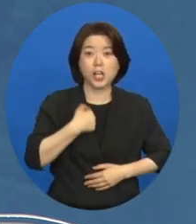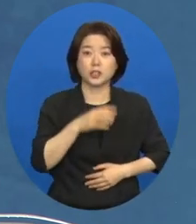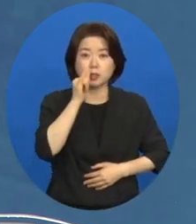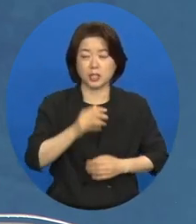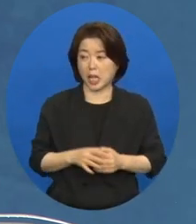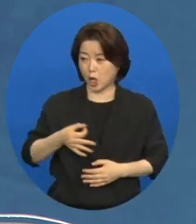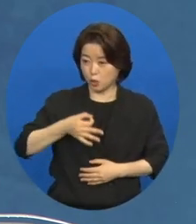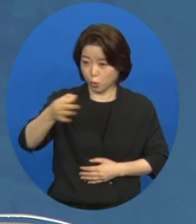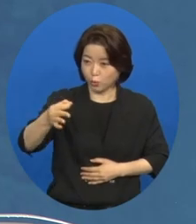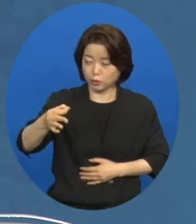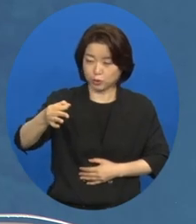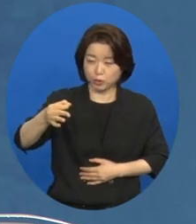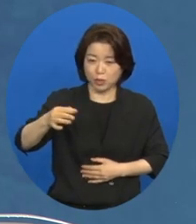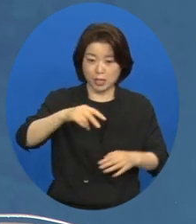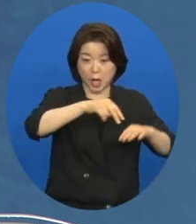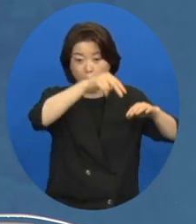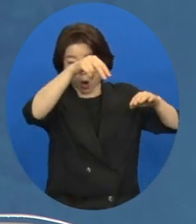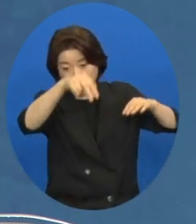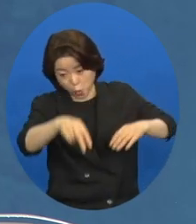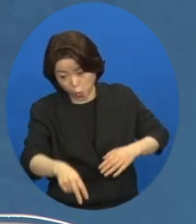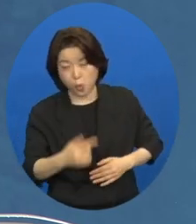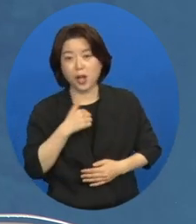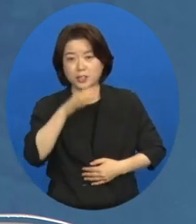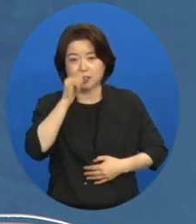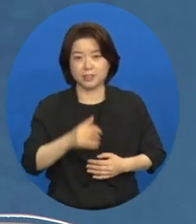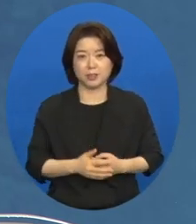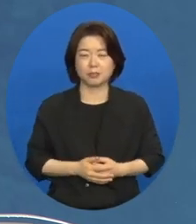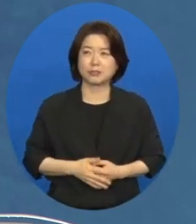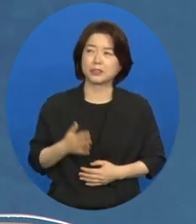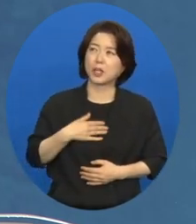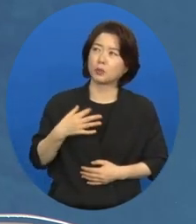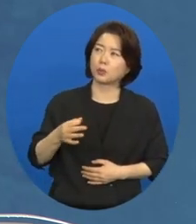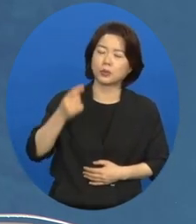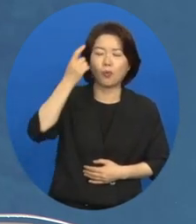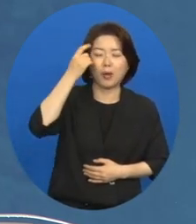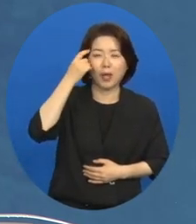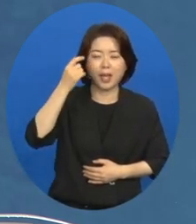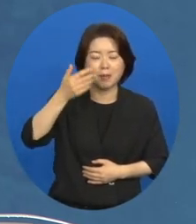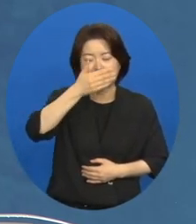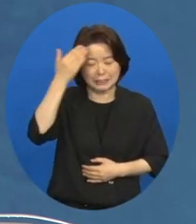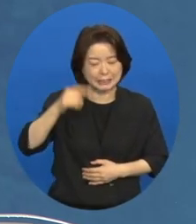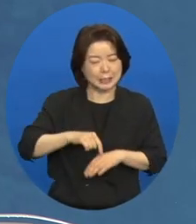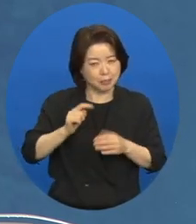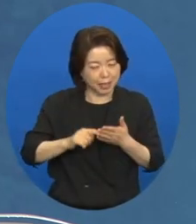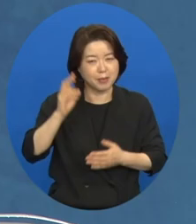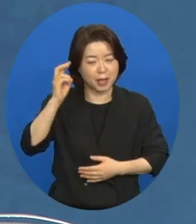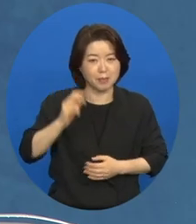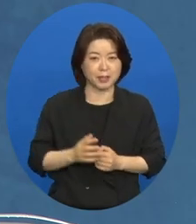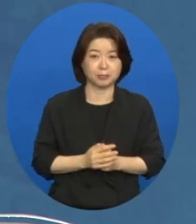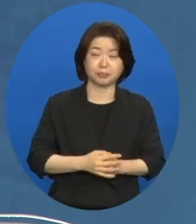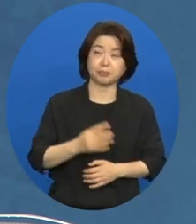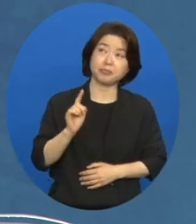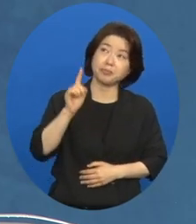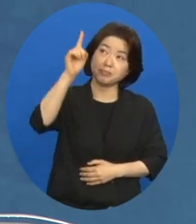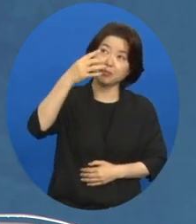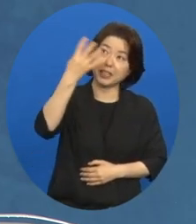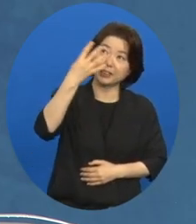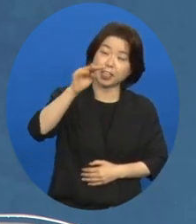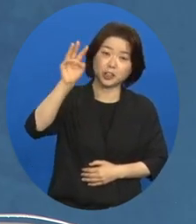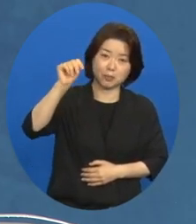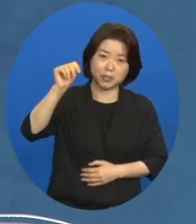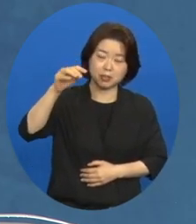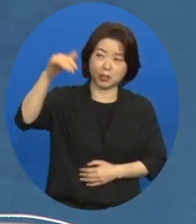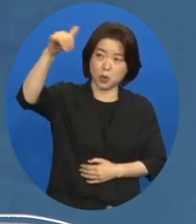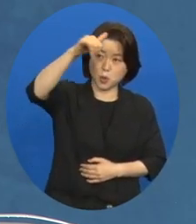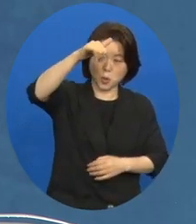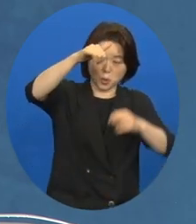주고 스카이다이빙 했어요. 그때 왜 그랬는지 청년의 패기로 했던 것 같은데 4,000m 상공에서 뛰어내렸는데 뛰어내리기 전에